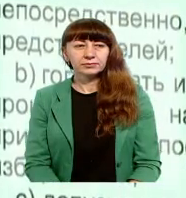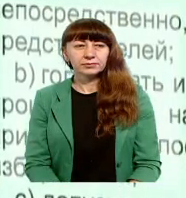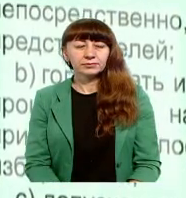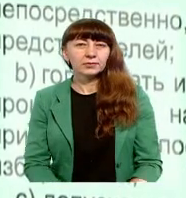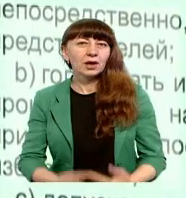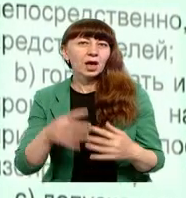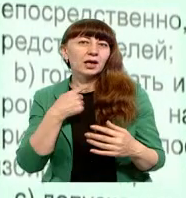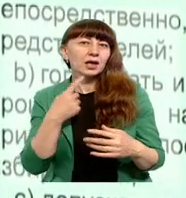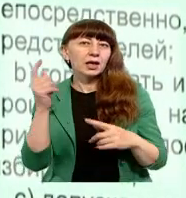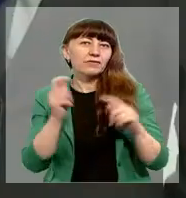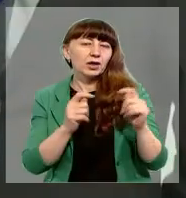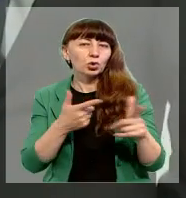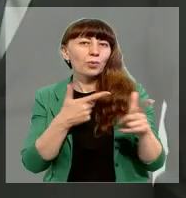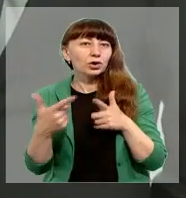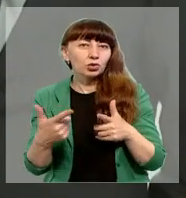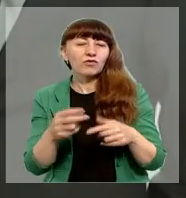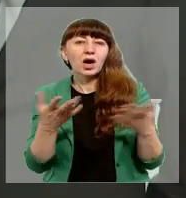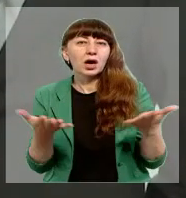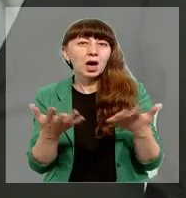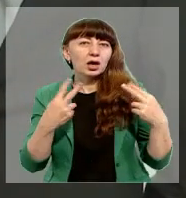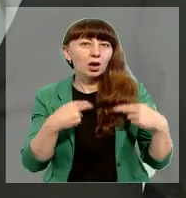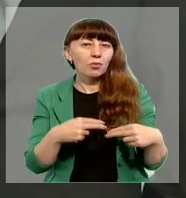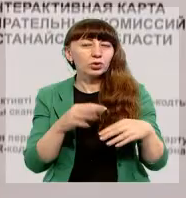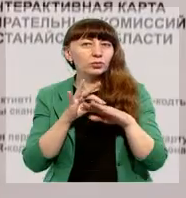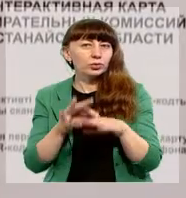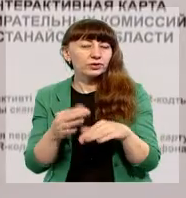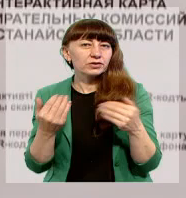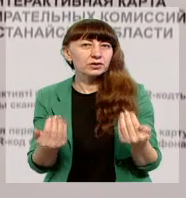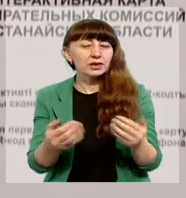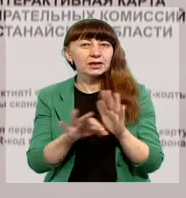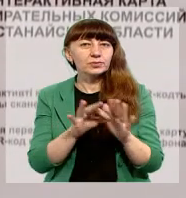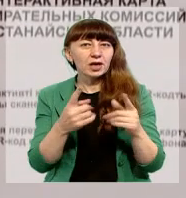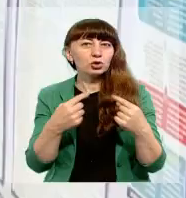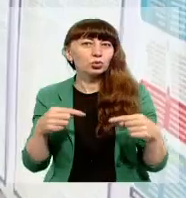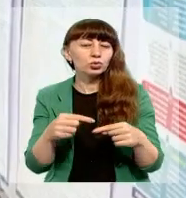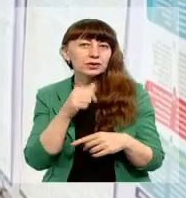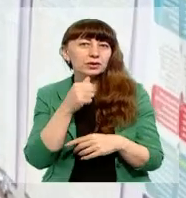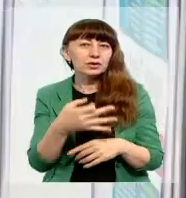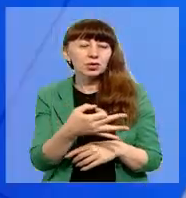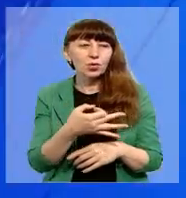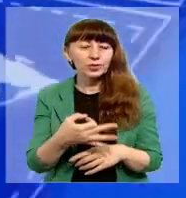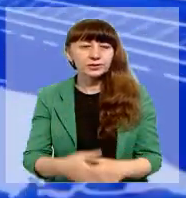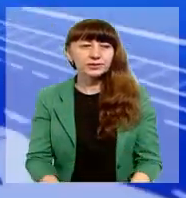К референдуму готовы. Какая работа идет сегодня на избирательных участках региона?